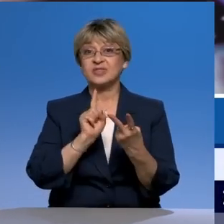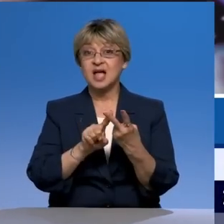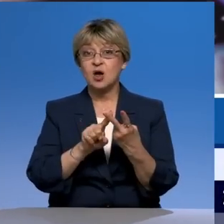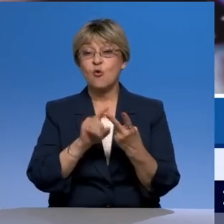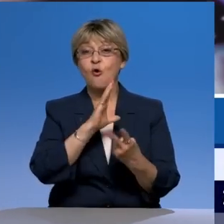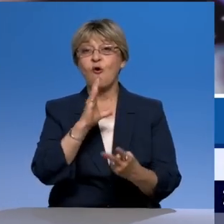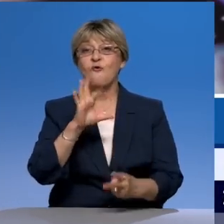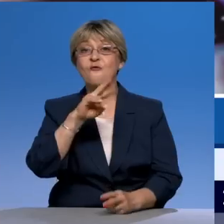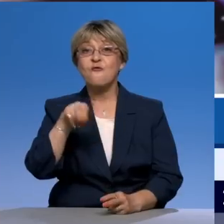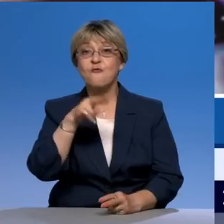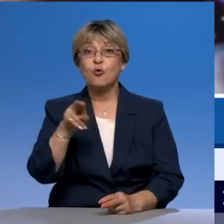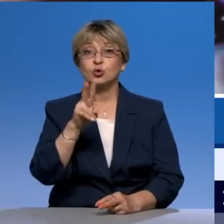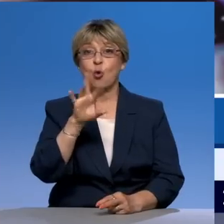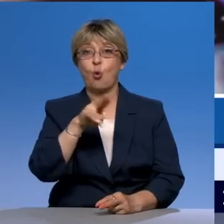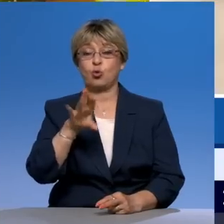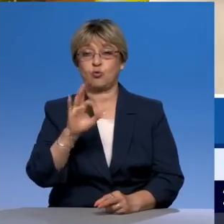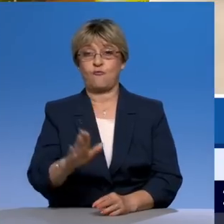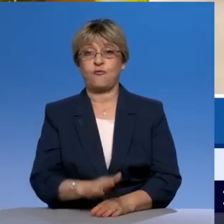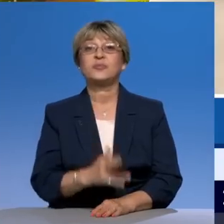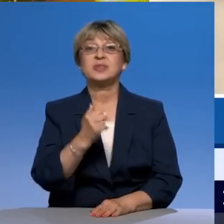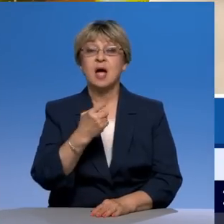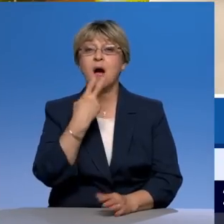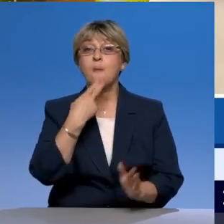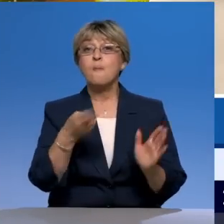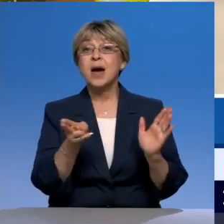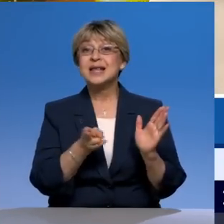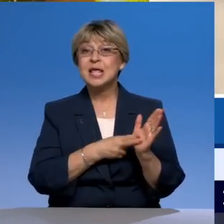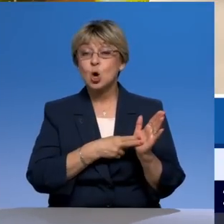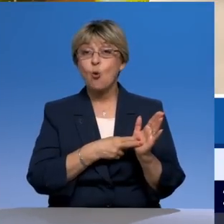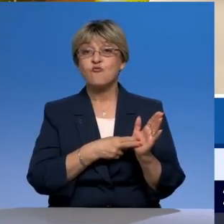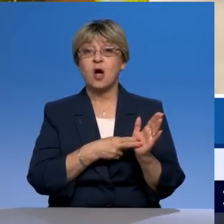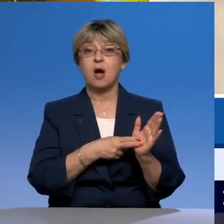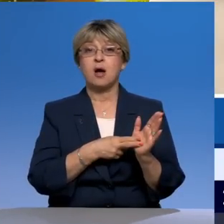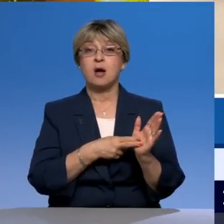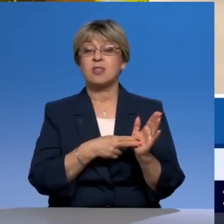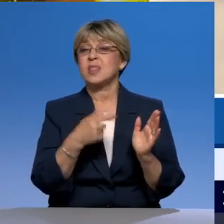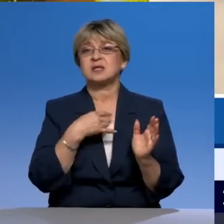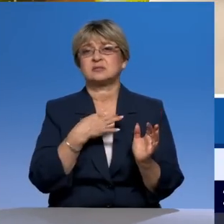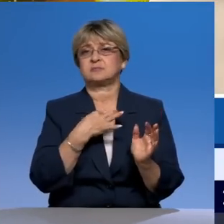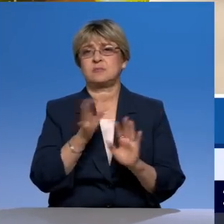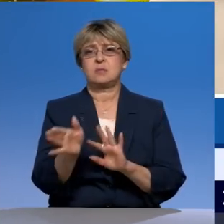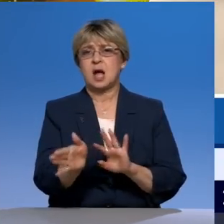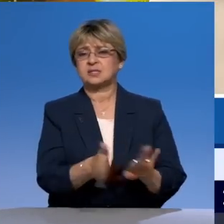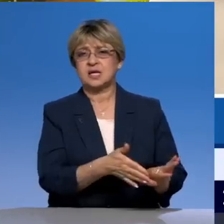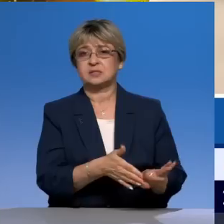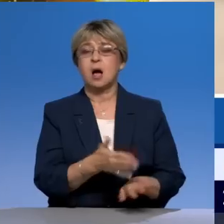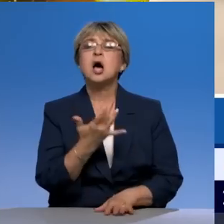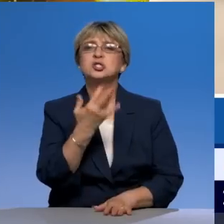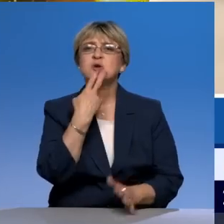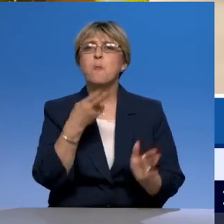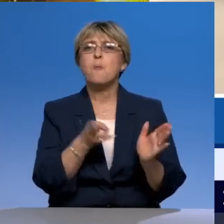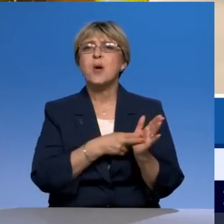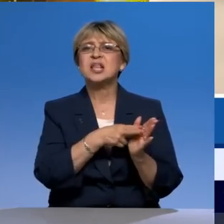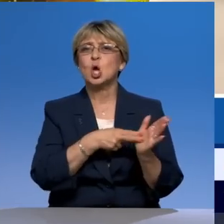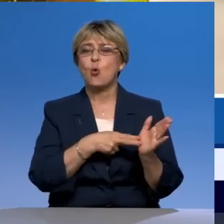каких-то данных там врача. Да, то есть, ну, маркировка нас особо, наших пациентов, то есть, как бы не касается. Нет, почему касается? А зачем маркировка? Мы же в конечном